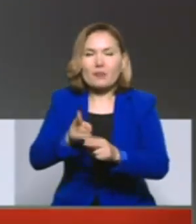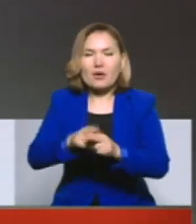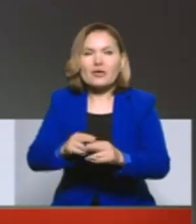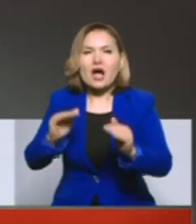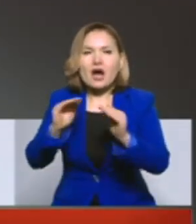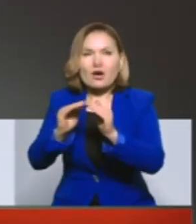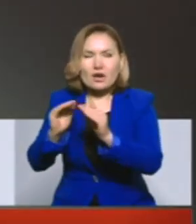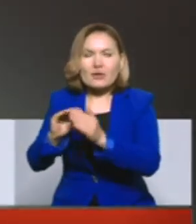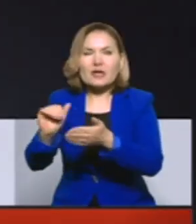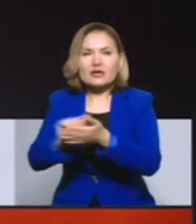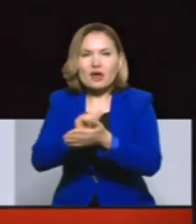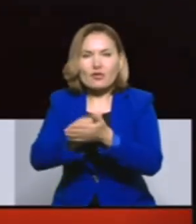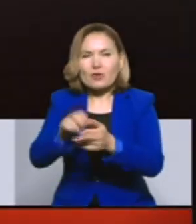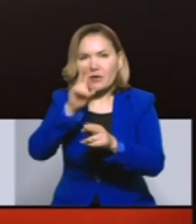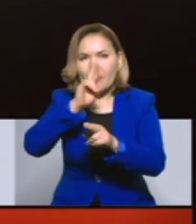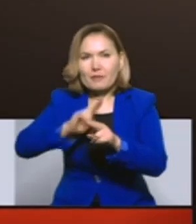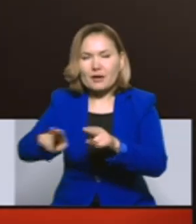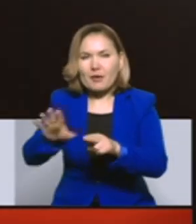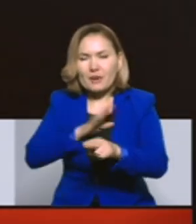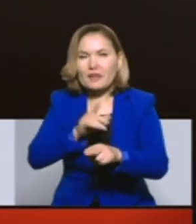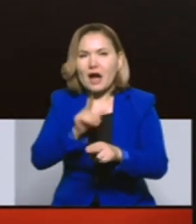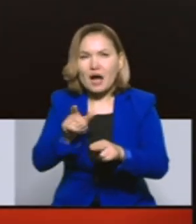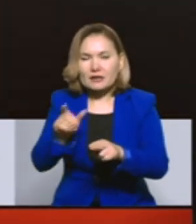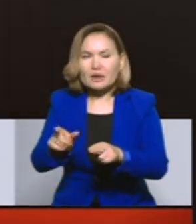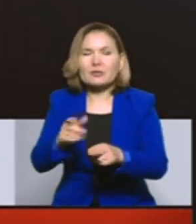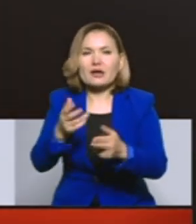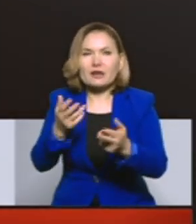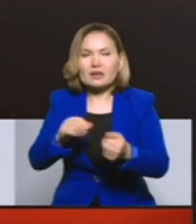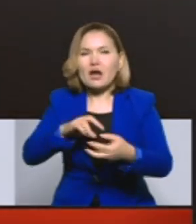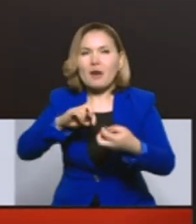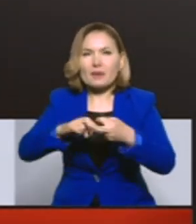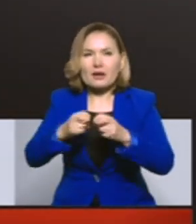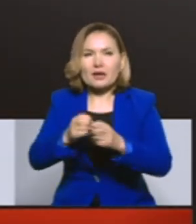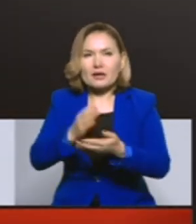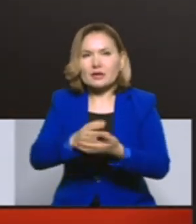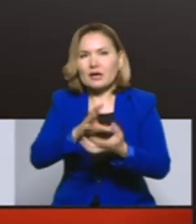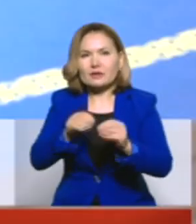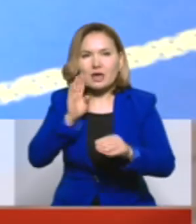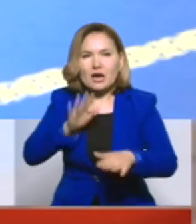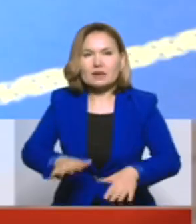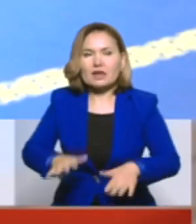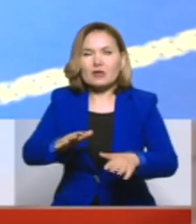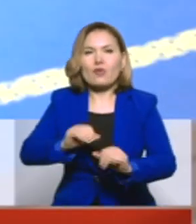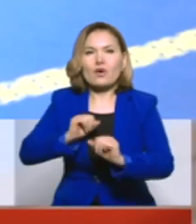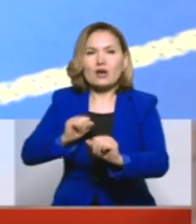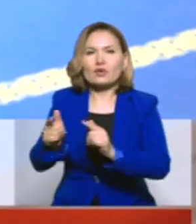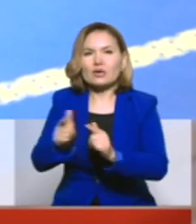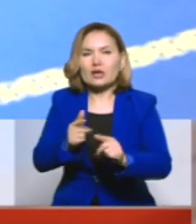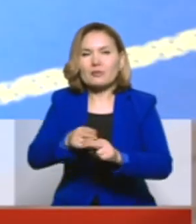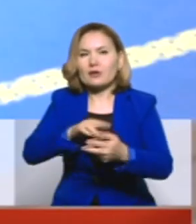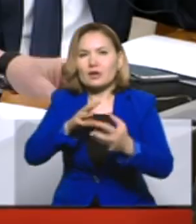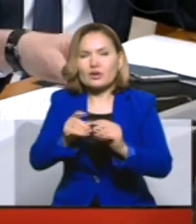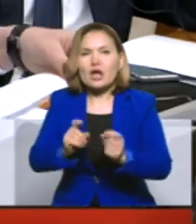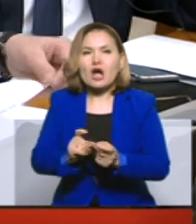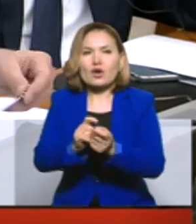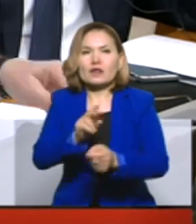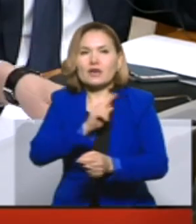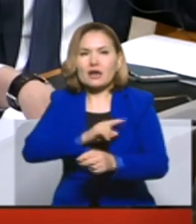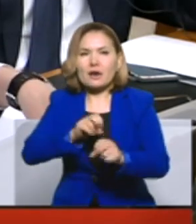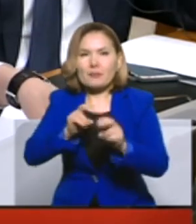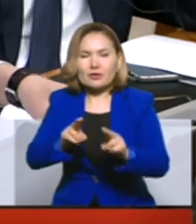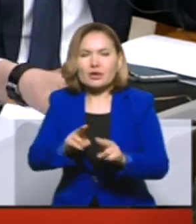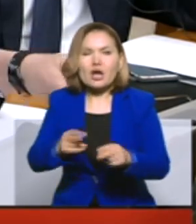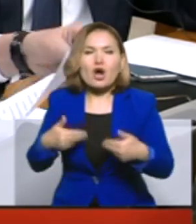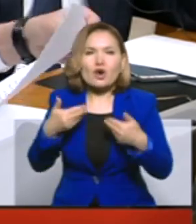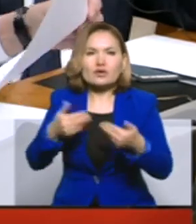тиісті құжаттары жоқ екен айтып, премьер-министрге депутаттық сауал жолдады. Оған қоса тасқынның алдын алу және оның салдарымен күреске арналған